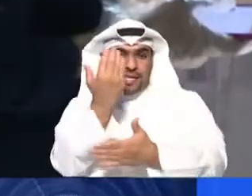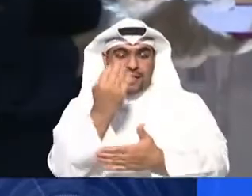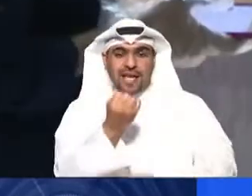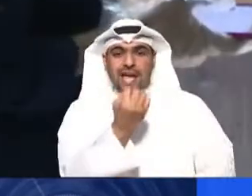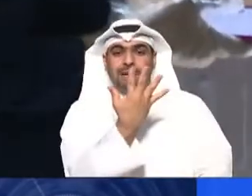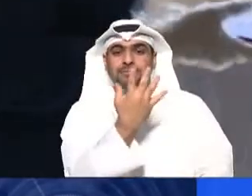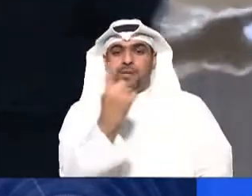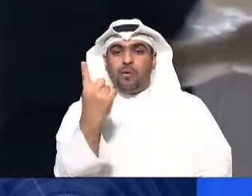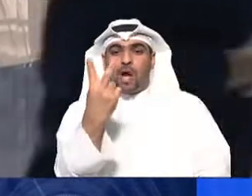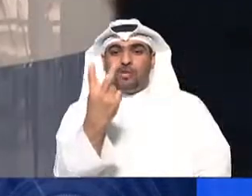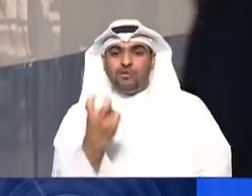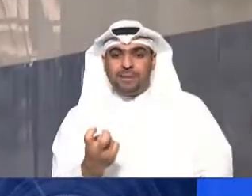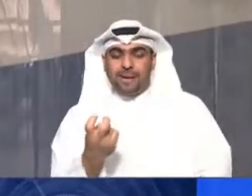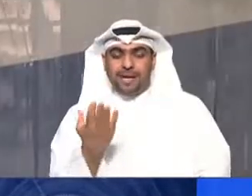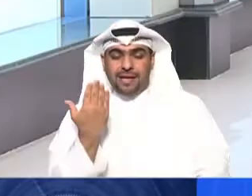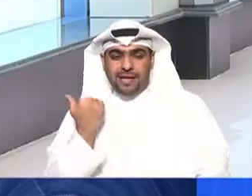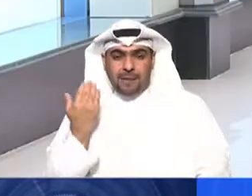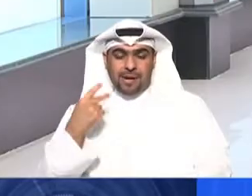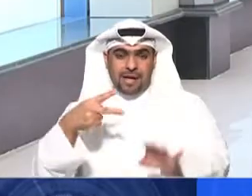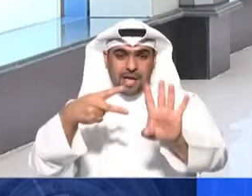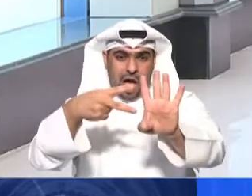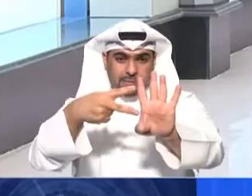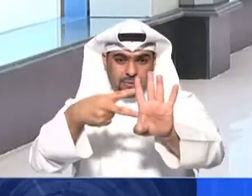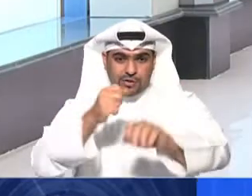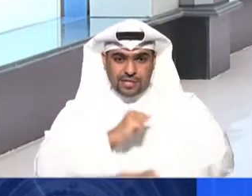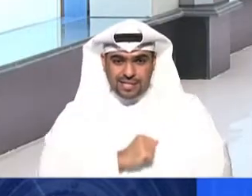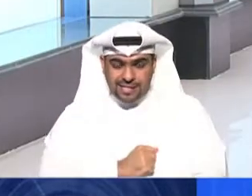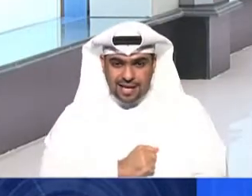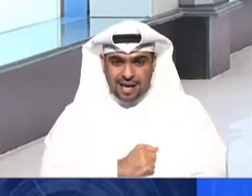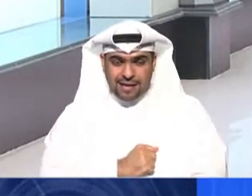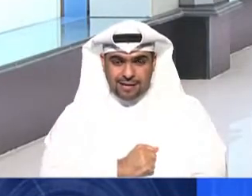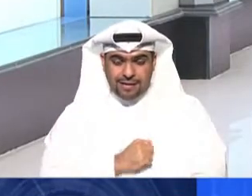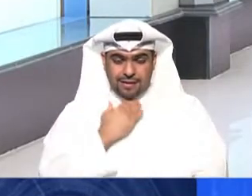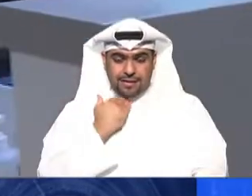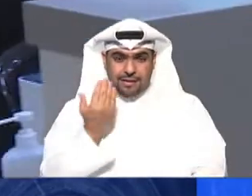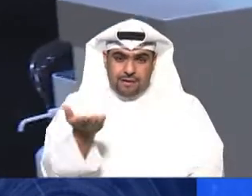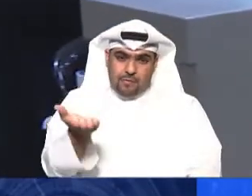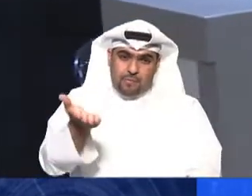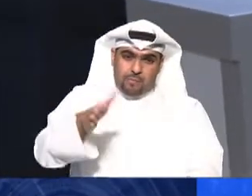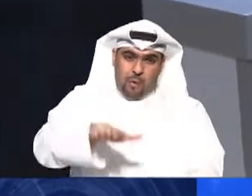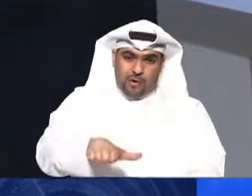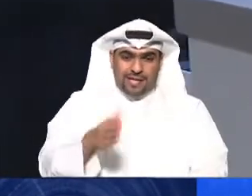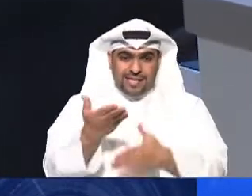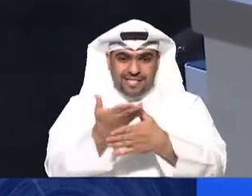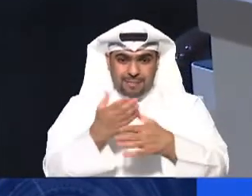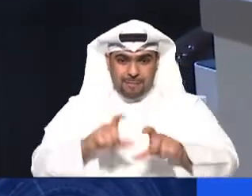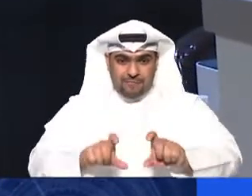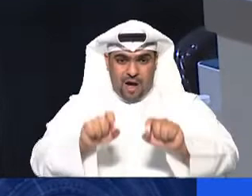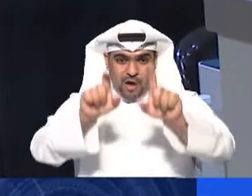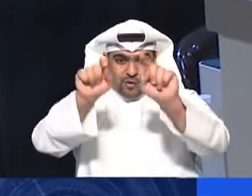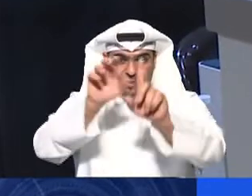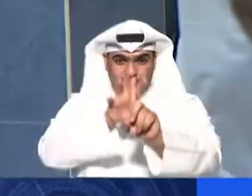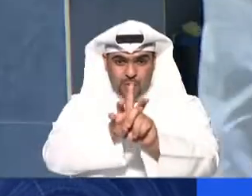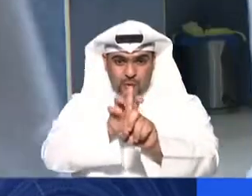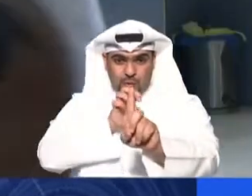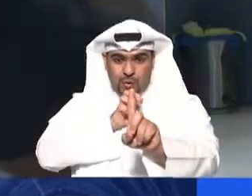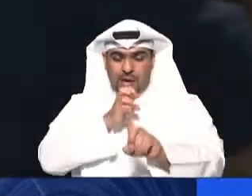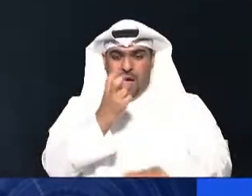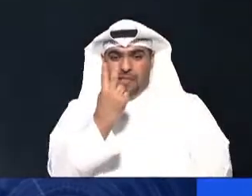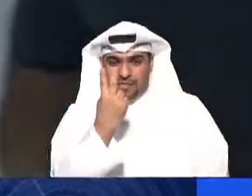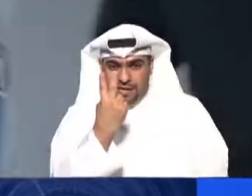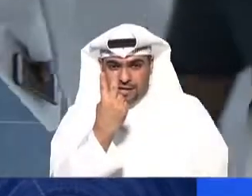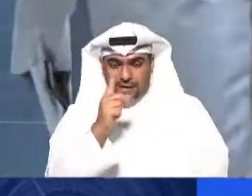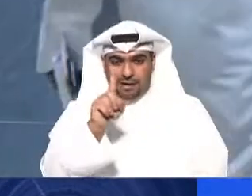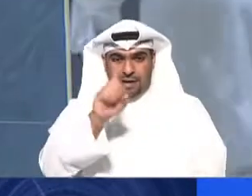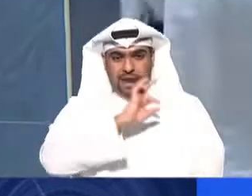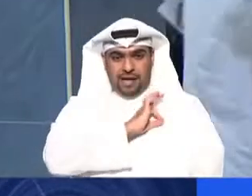خلال 24 ساعة الماضية، في حين تم تسجيل حالتي وفاة إثر إصابتها بالمرض، ليصبح